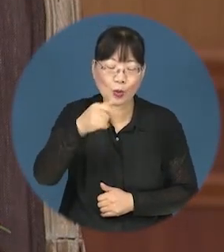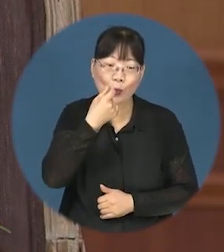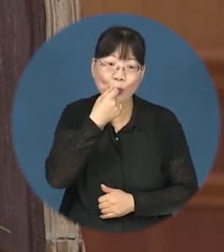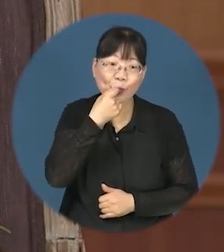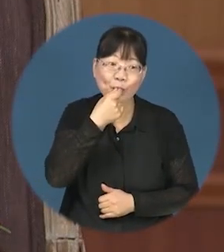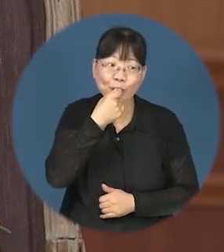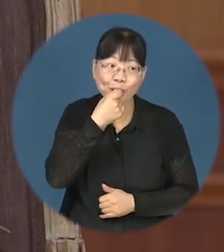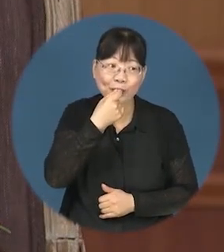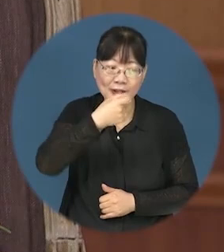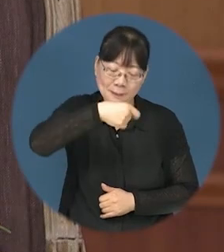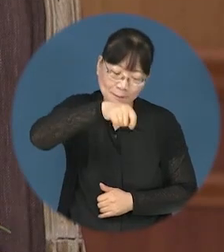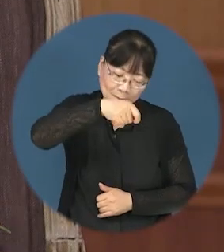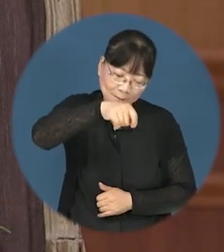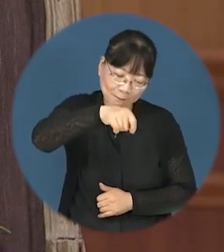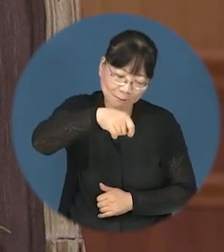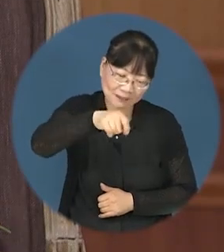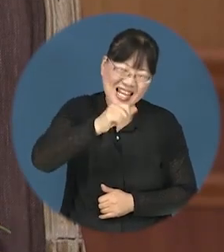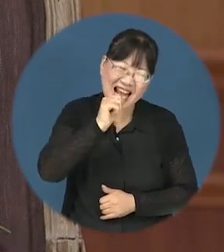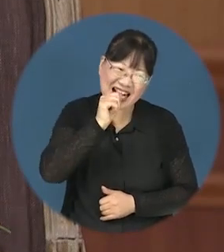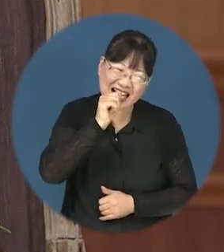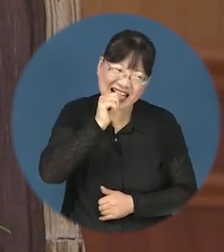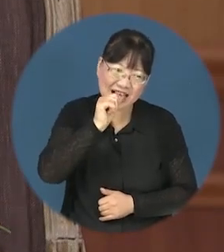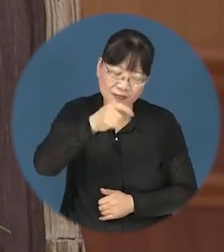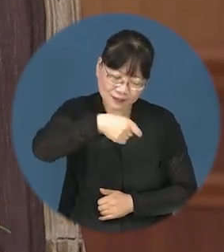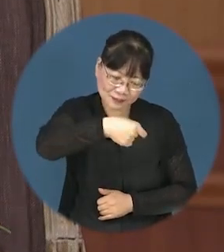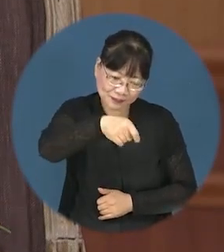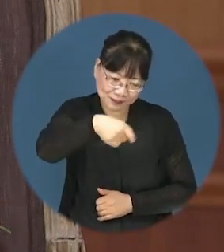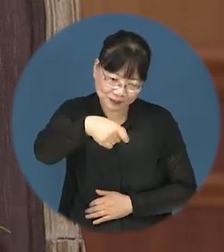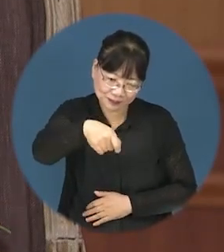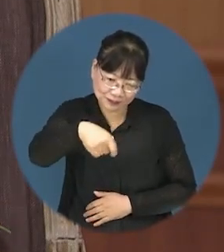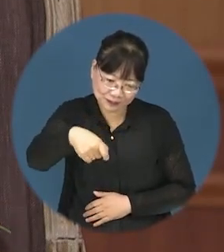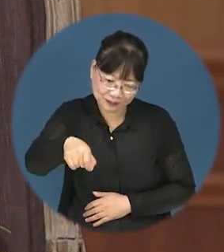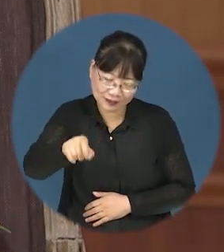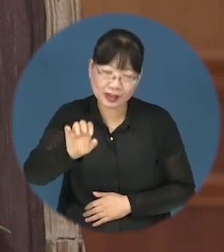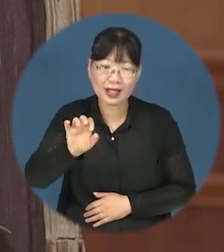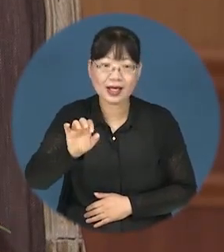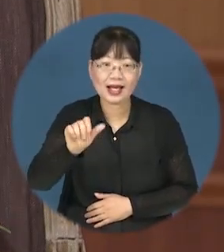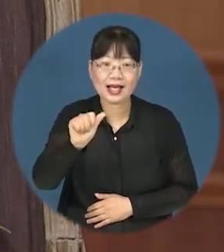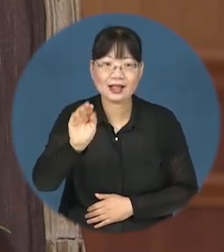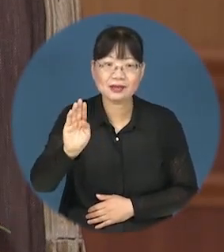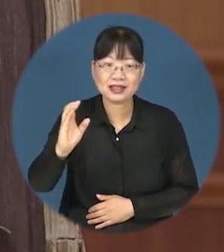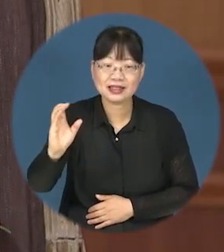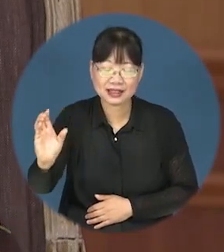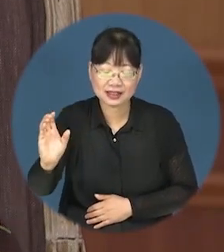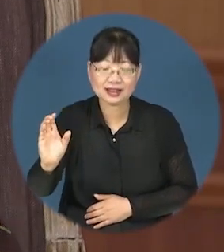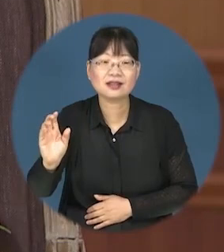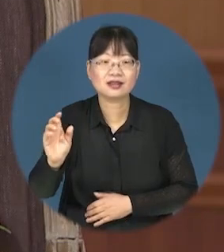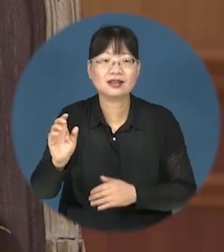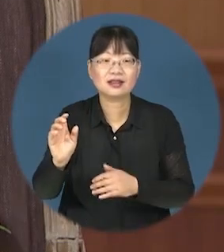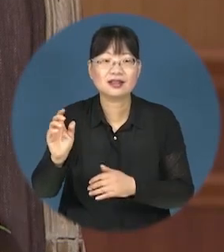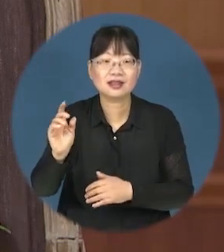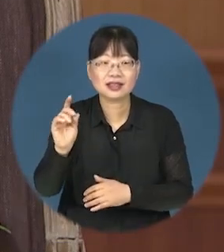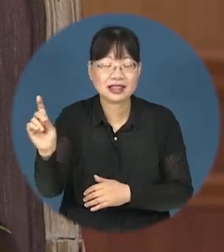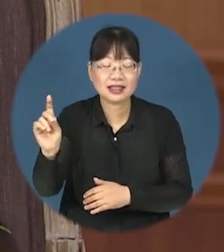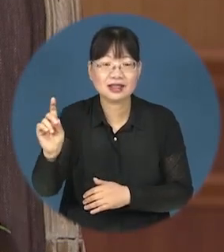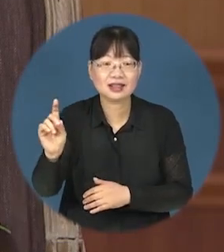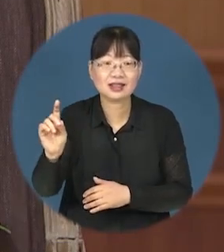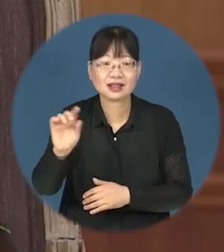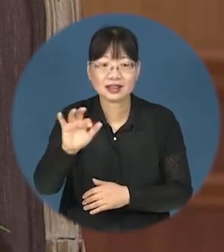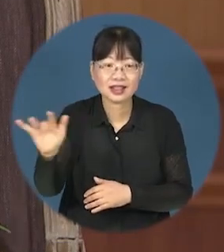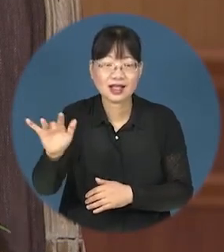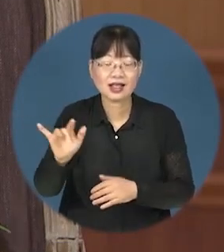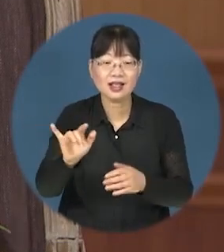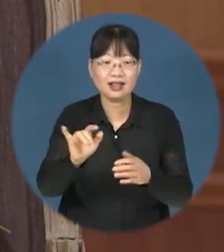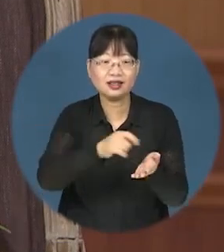딱딱한 패도 로 쓰는게 알파벳으로 는 굉장히 잘 맞아요 어 근데 우리나라 글씨는 붓으로 쓰는 것이